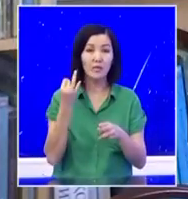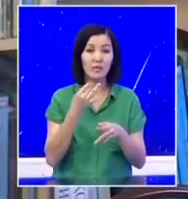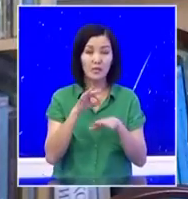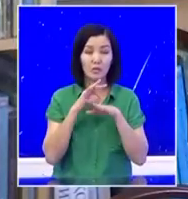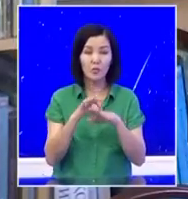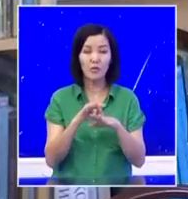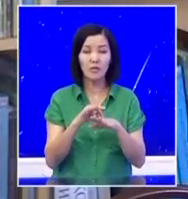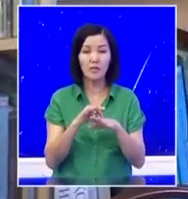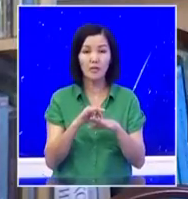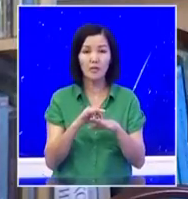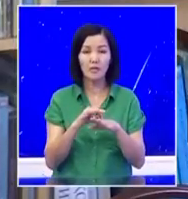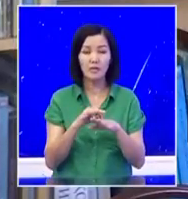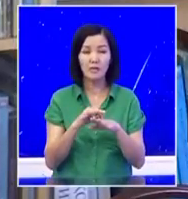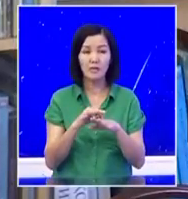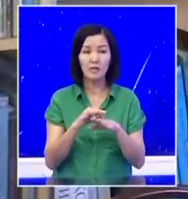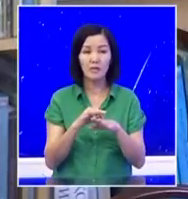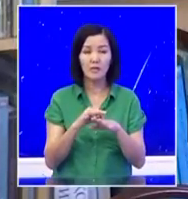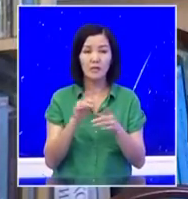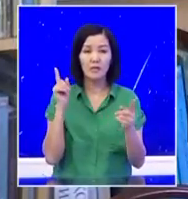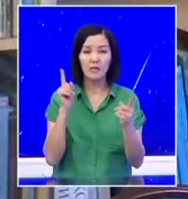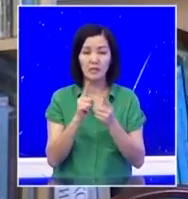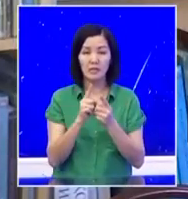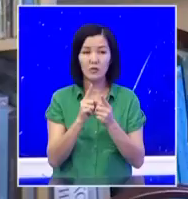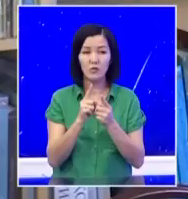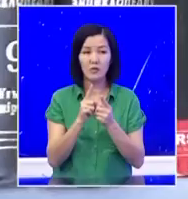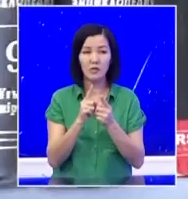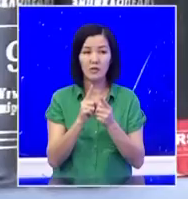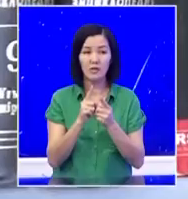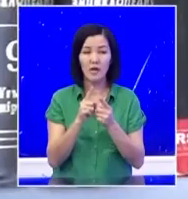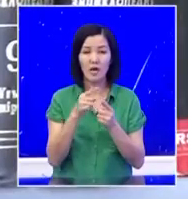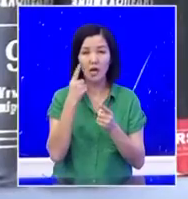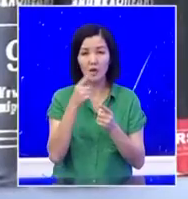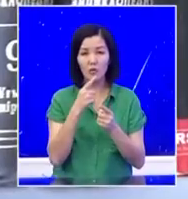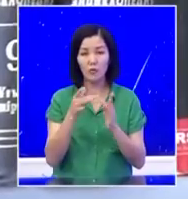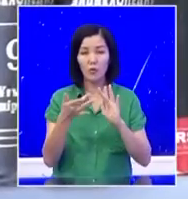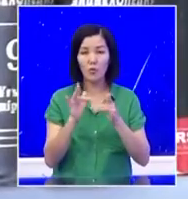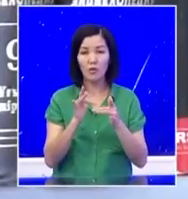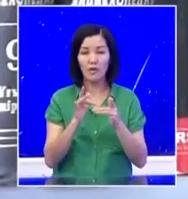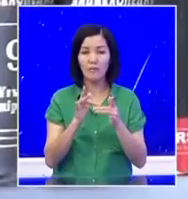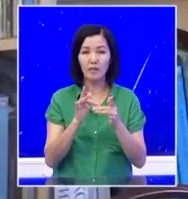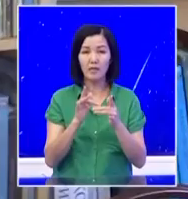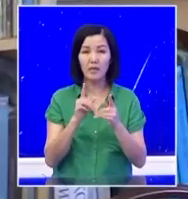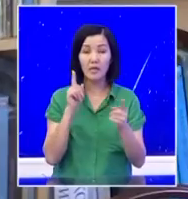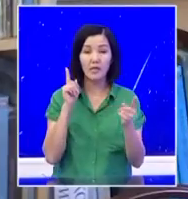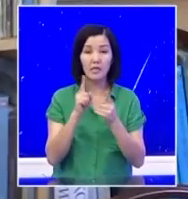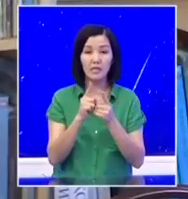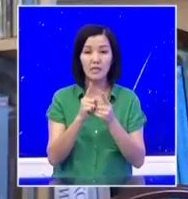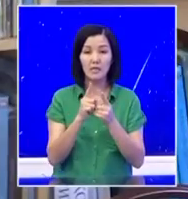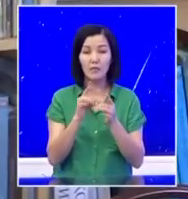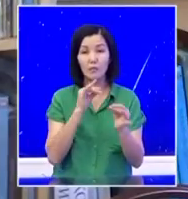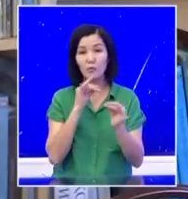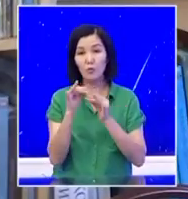мына аудиторияда кездесулерде айтуменен мына онлайн жаңағы